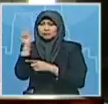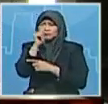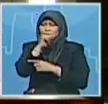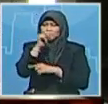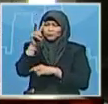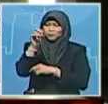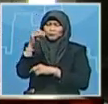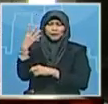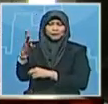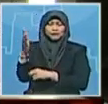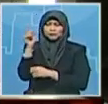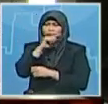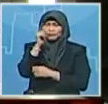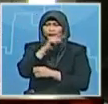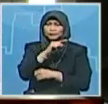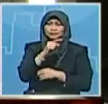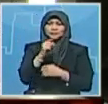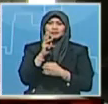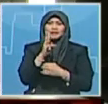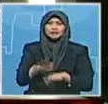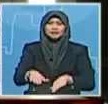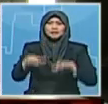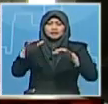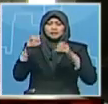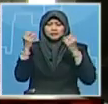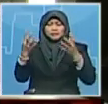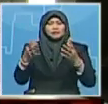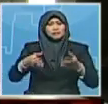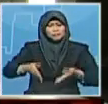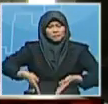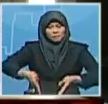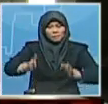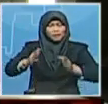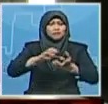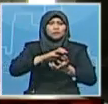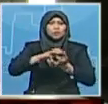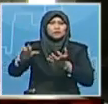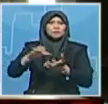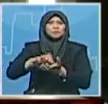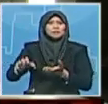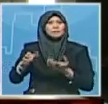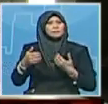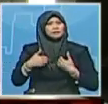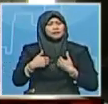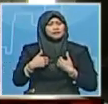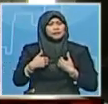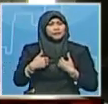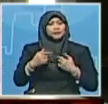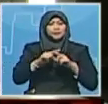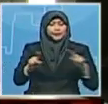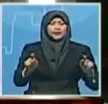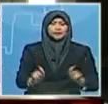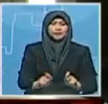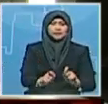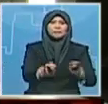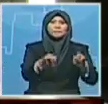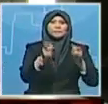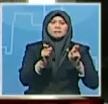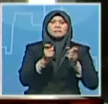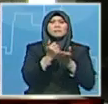2014 ke tak siap saya yang lepas. Di mana banyak jalan-jalan putus. Memang ada tanah runtuh dan kita mengambil tindakan